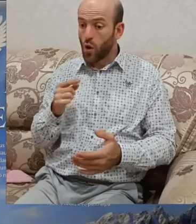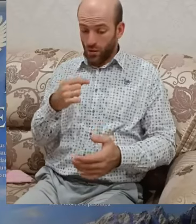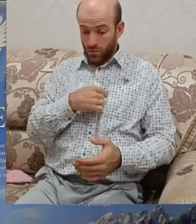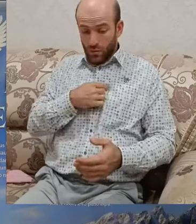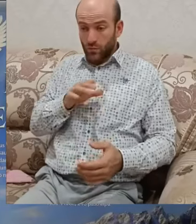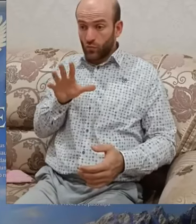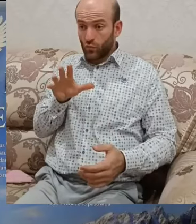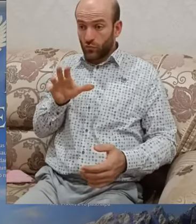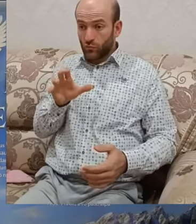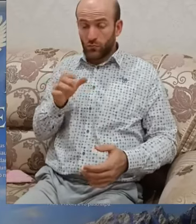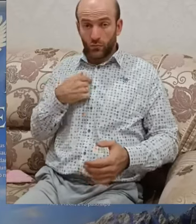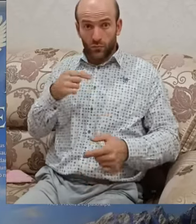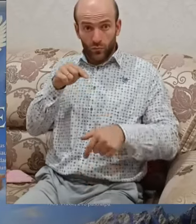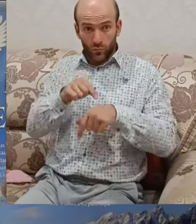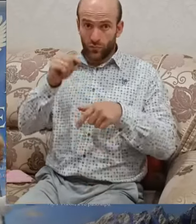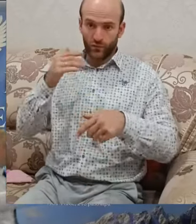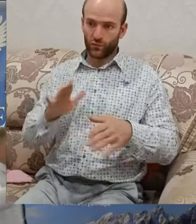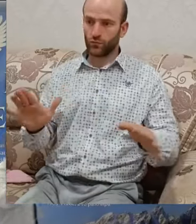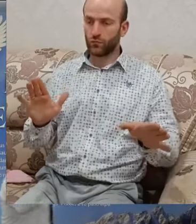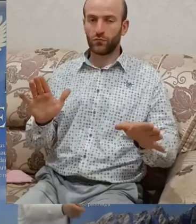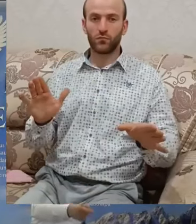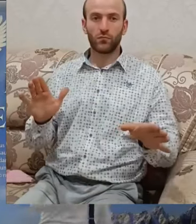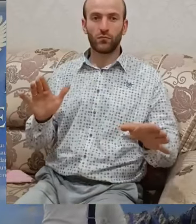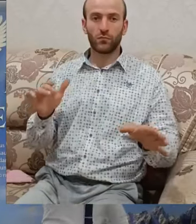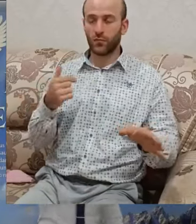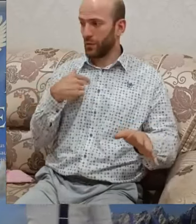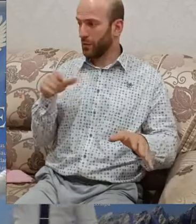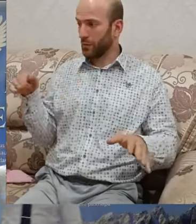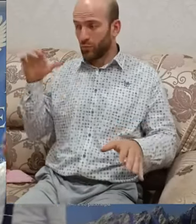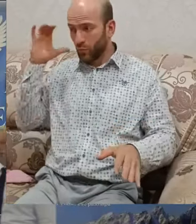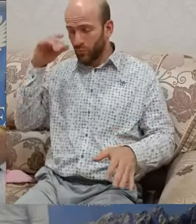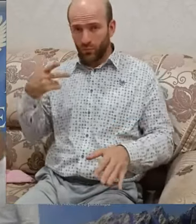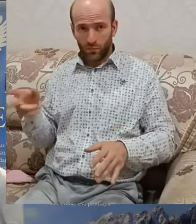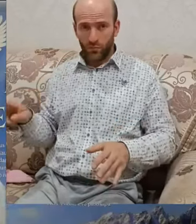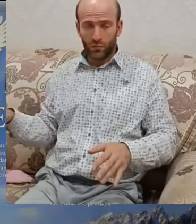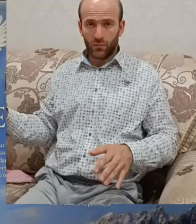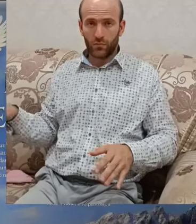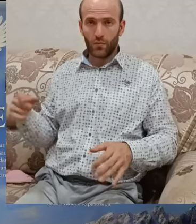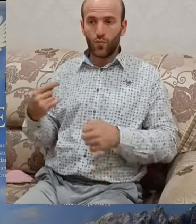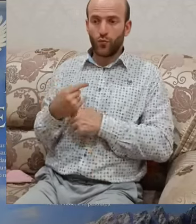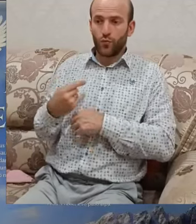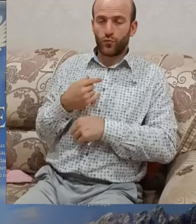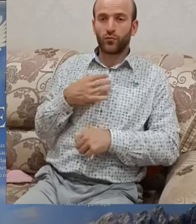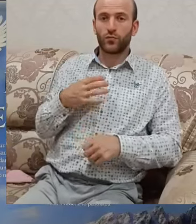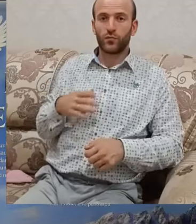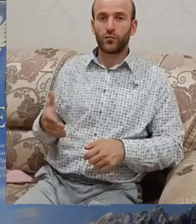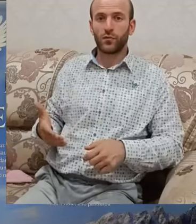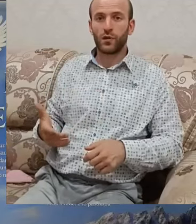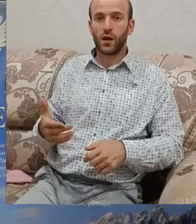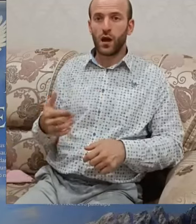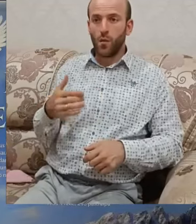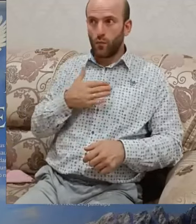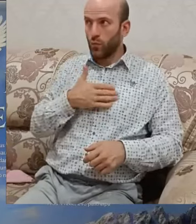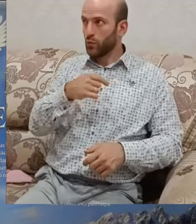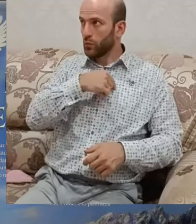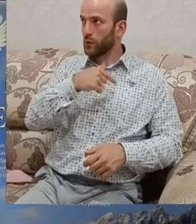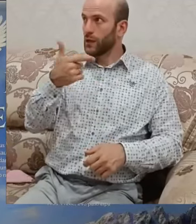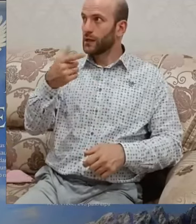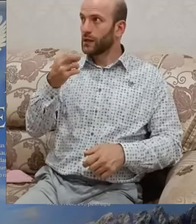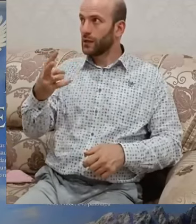Jis neklausys nei vieno tarnavimo iš Efeziečių, kuris nėra Efeziečiams 4. O nebūdė slušat nei одного